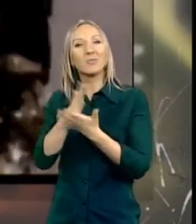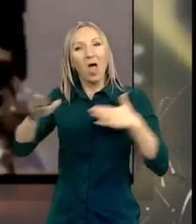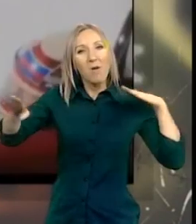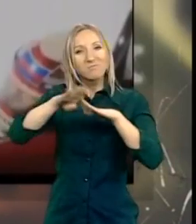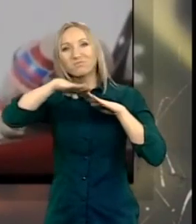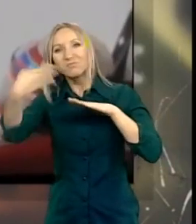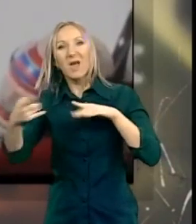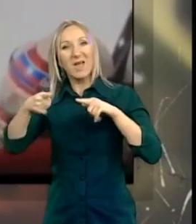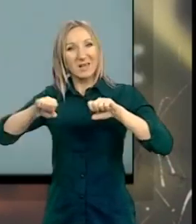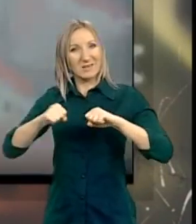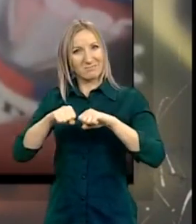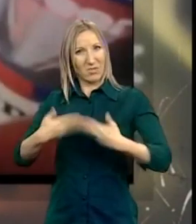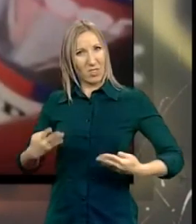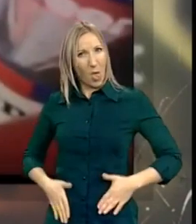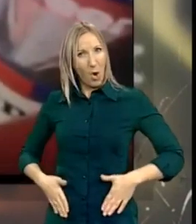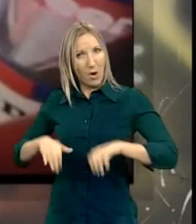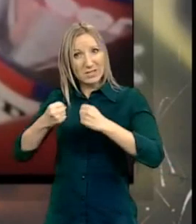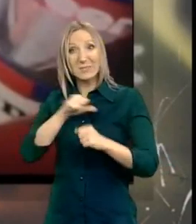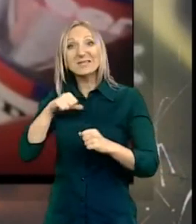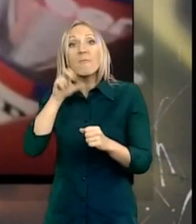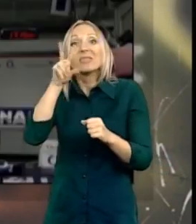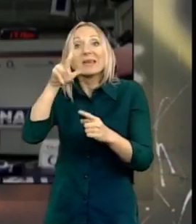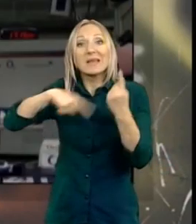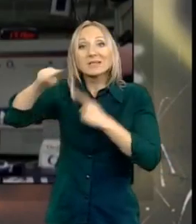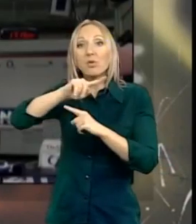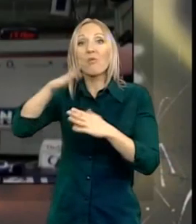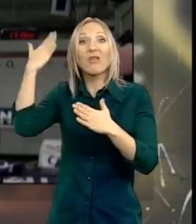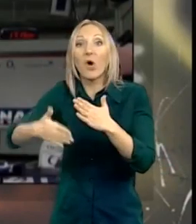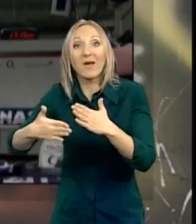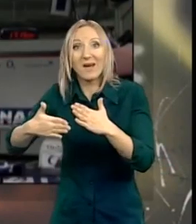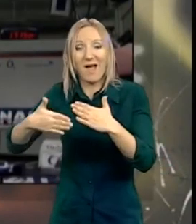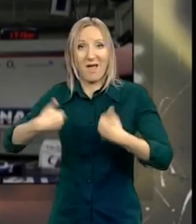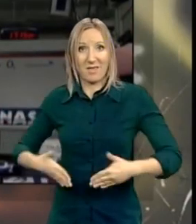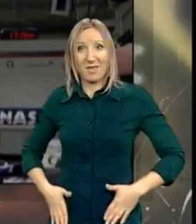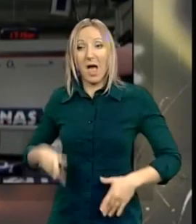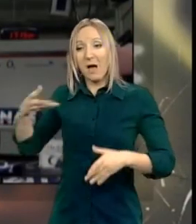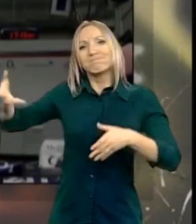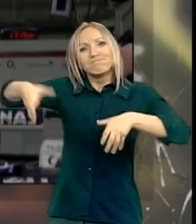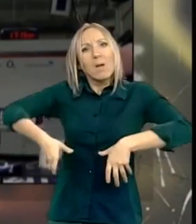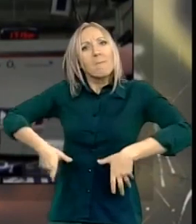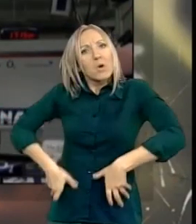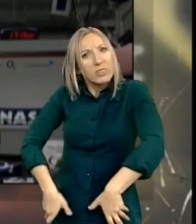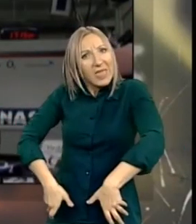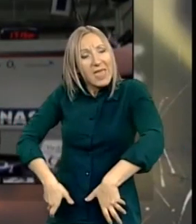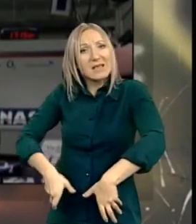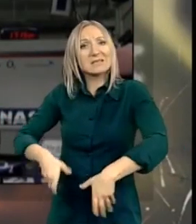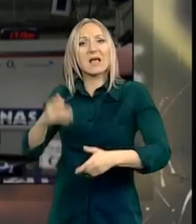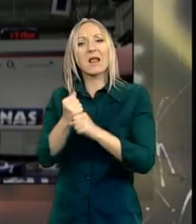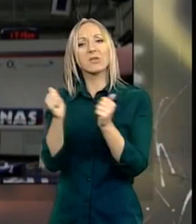kome je izgubio obe noge, samo 13 krugova pre kraja. Izradio protezu na kojima je radio zajedno sa stručnjacima, a